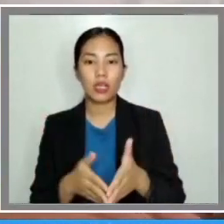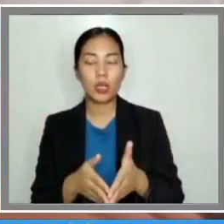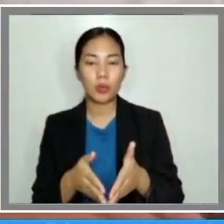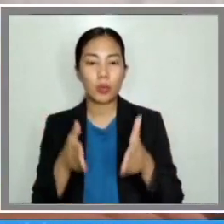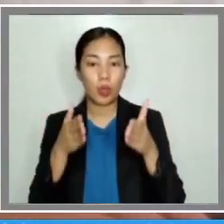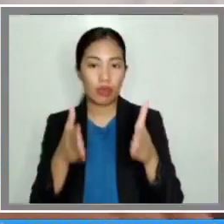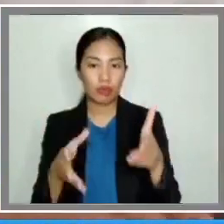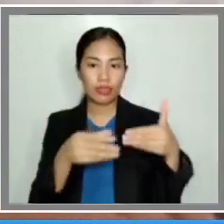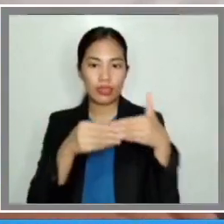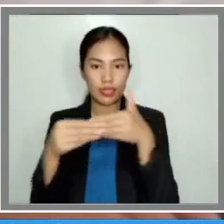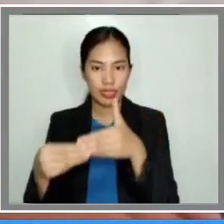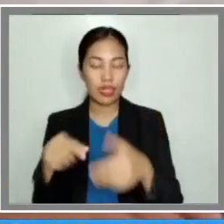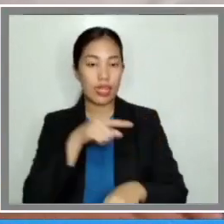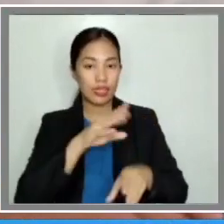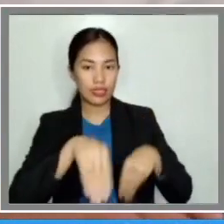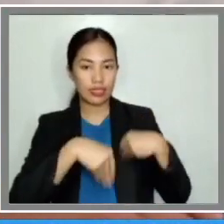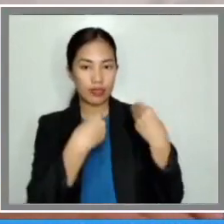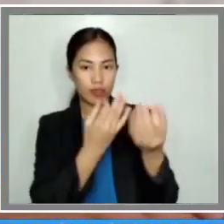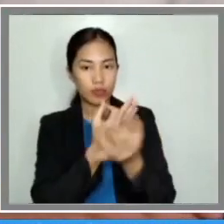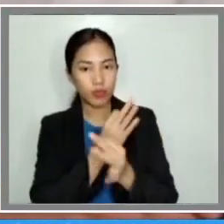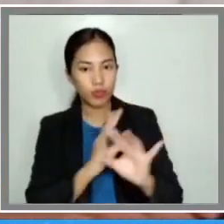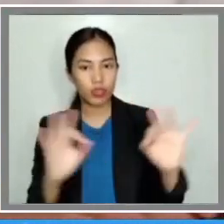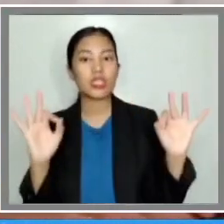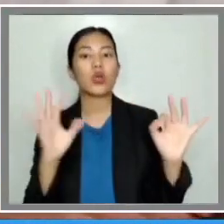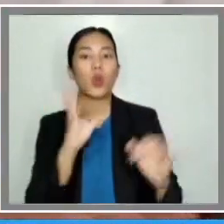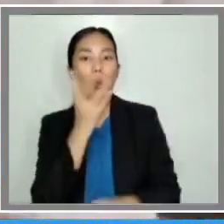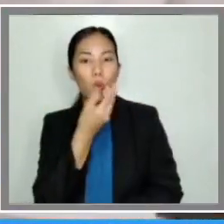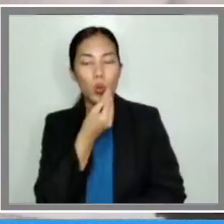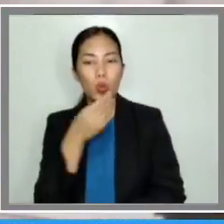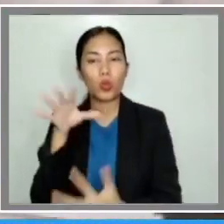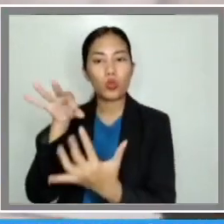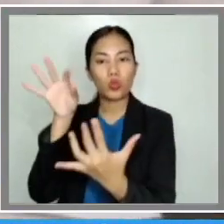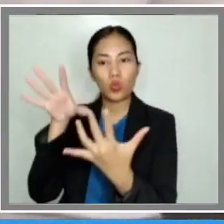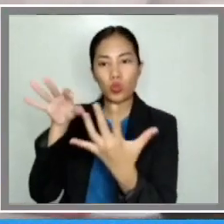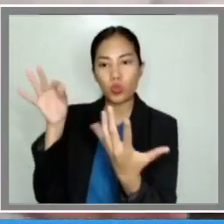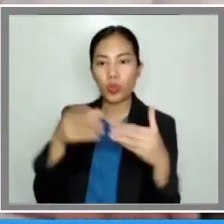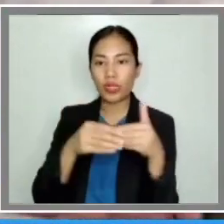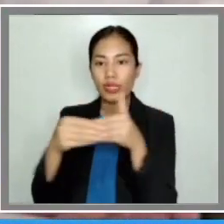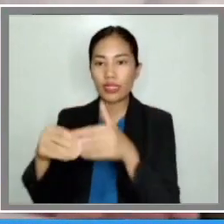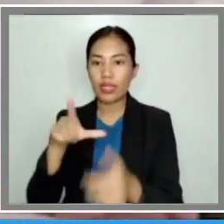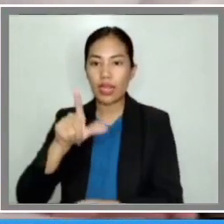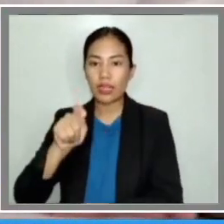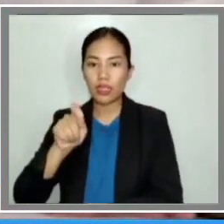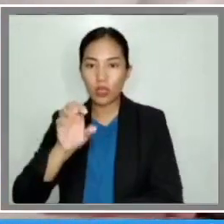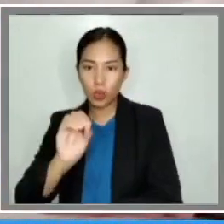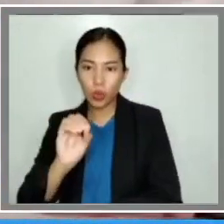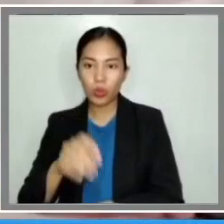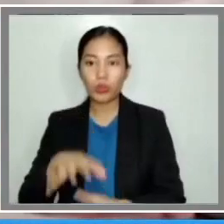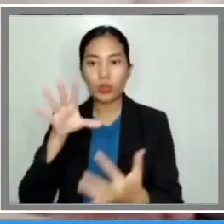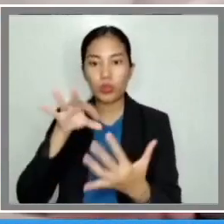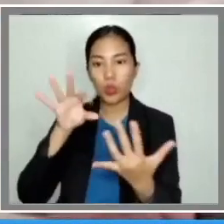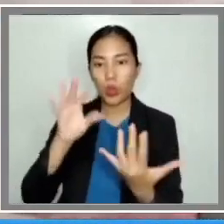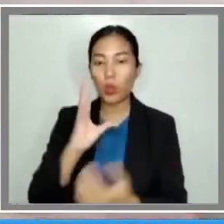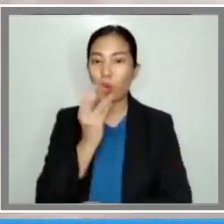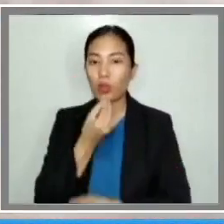at mamili po siya dun sa aayon po sa mga polisiya na gusto po ni Secretary